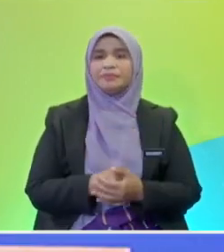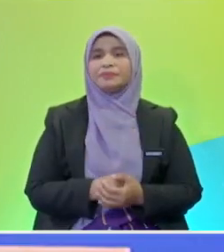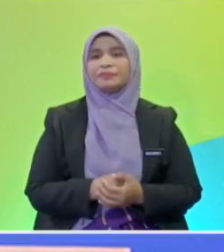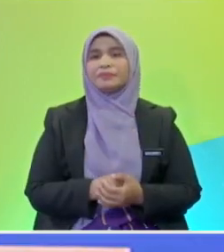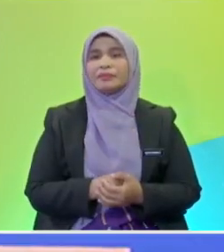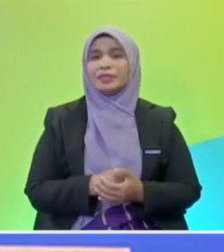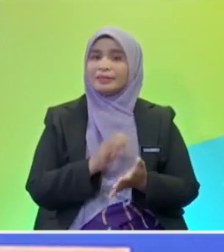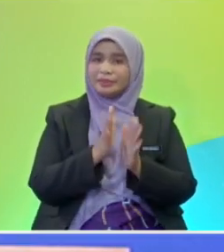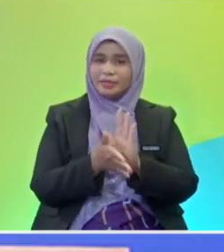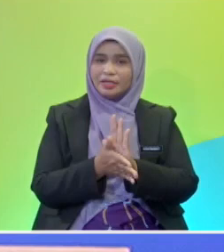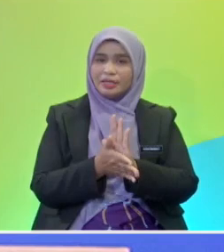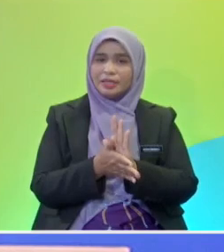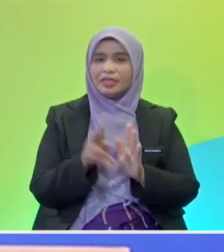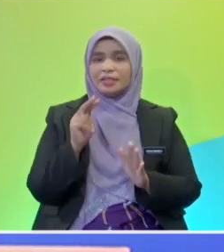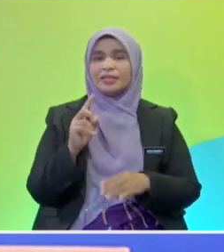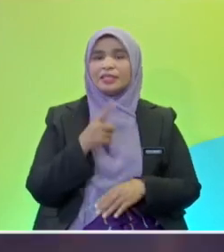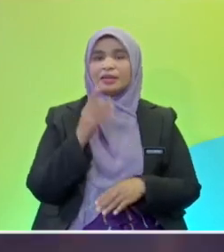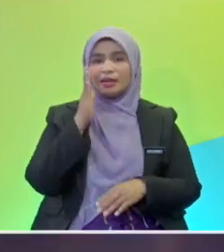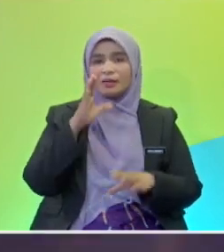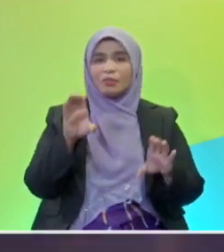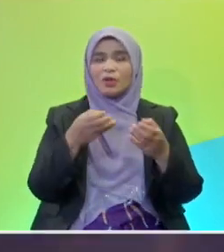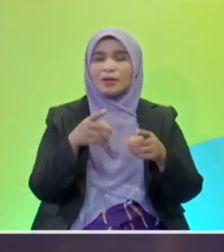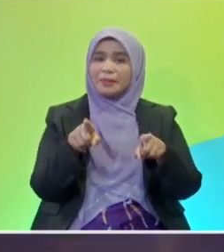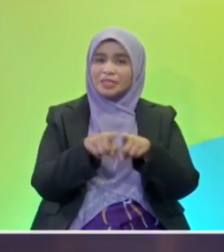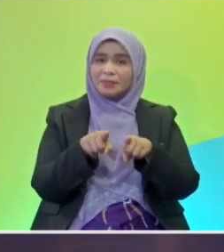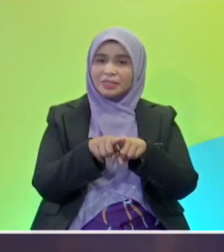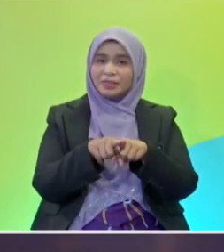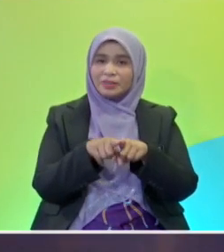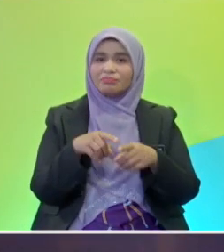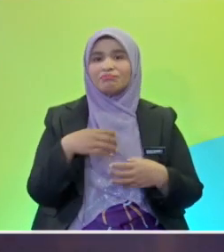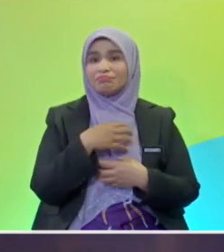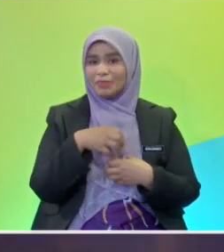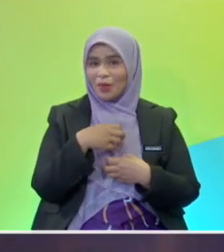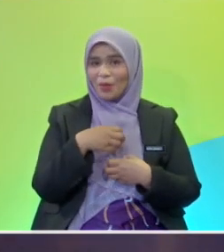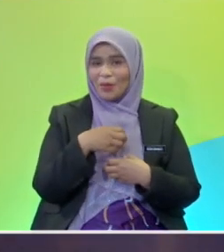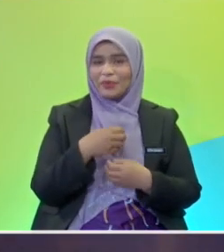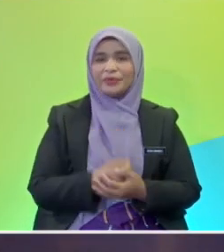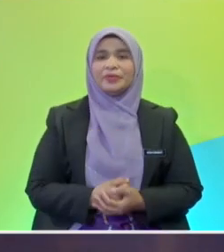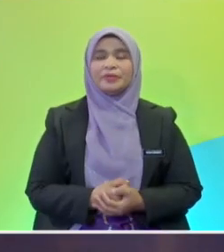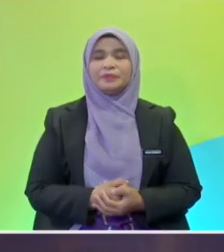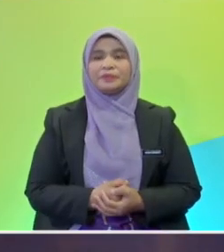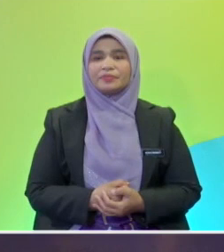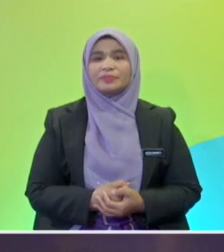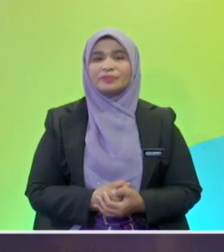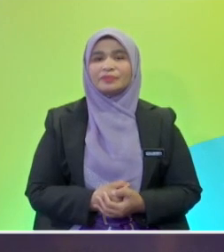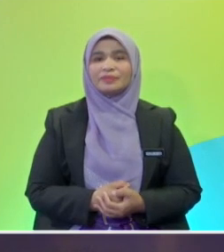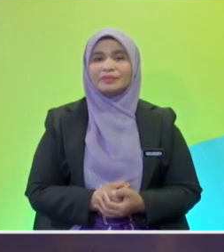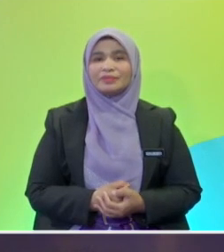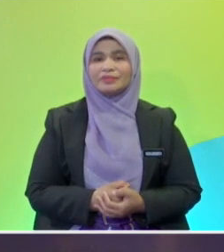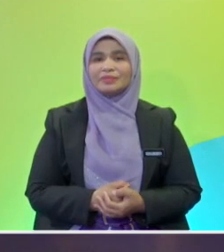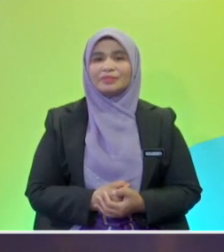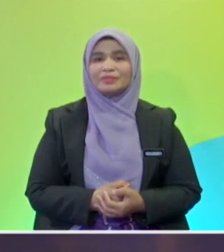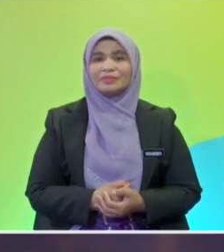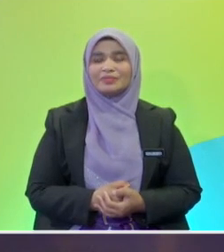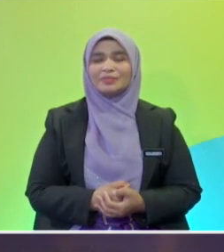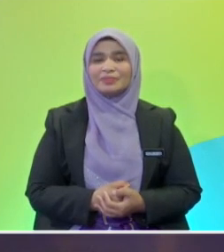ha jadi Kejap lagi kita akan buat bersama-sama Mira seronok tak seronok Cikgu Saya rasa teruja ni nak ajar Mira tak tahulah Mira teruja ke tak ni